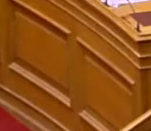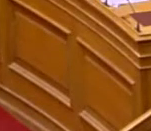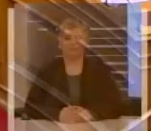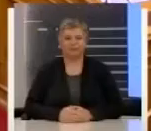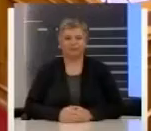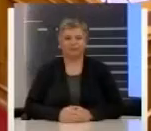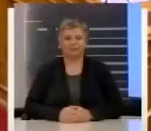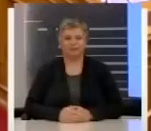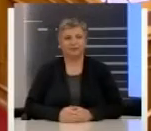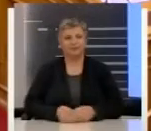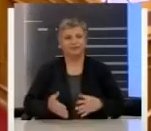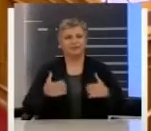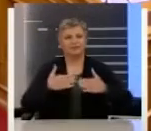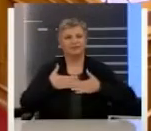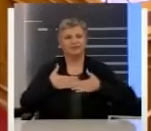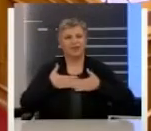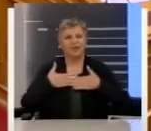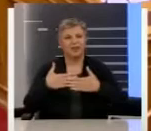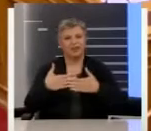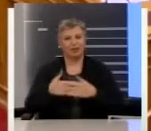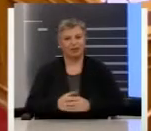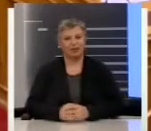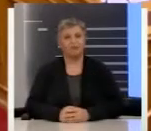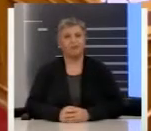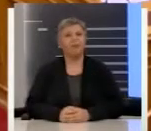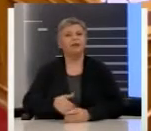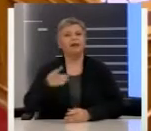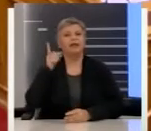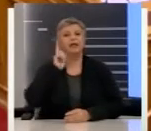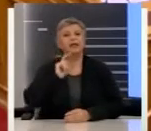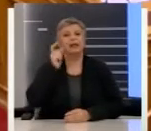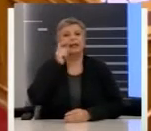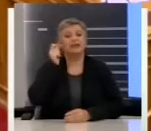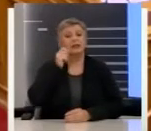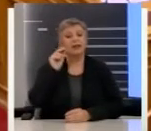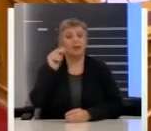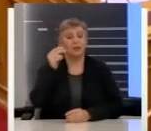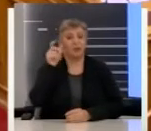Ευχαριστώ, κύριε Πρόεδρε. Κυρίες και κύριοι βουλευτές,